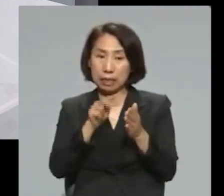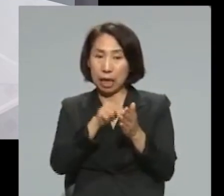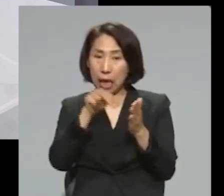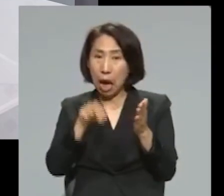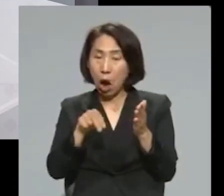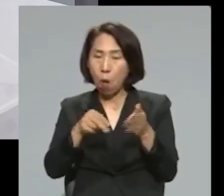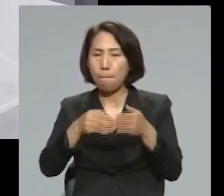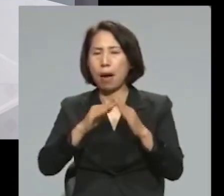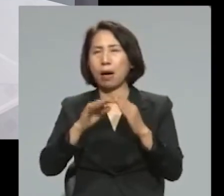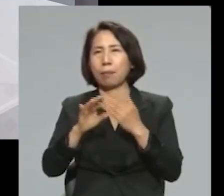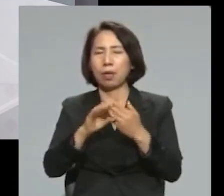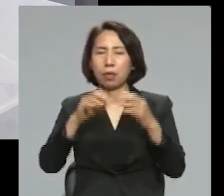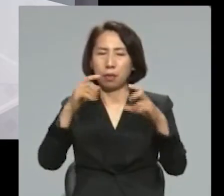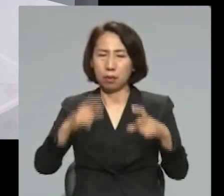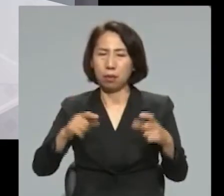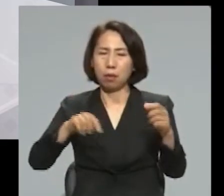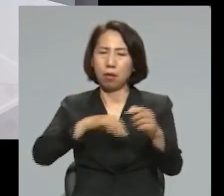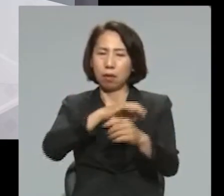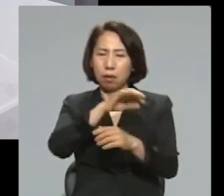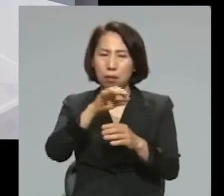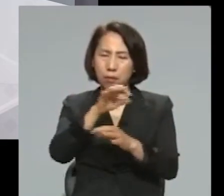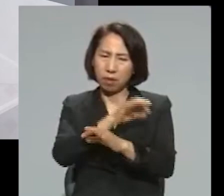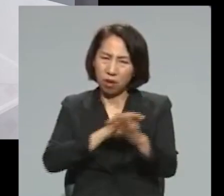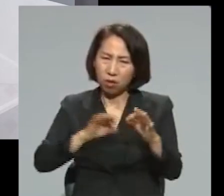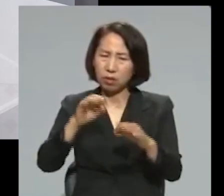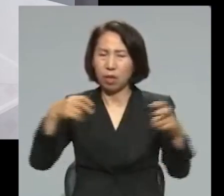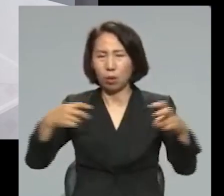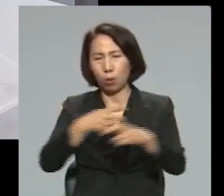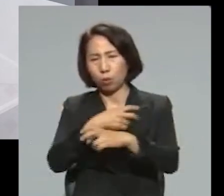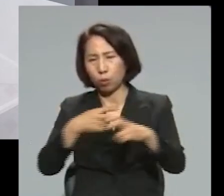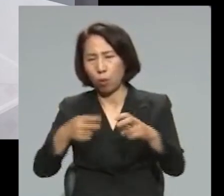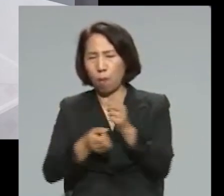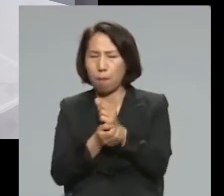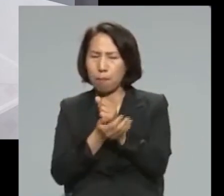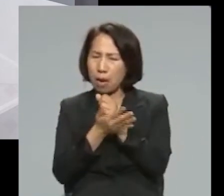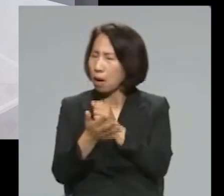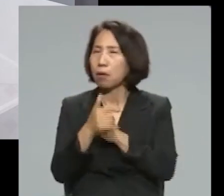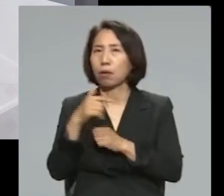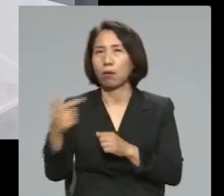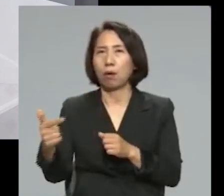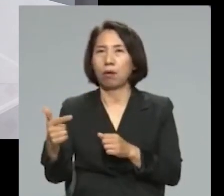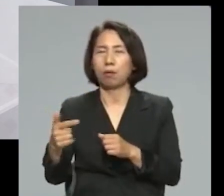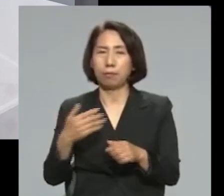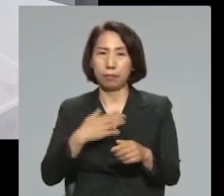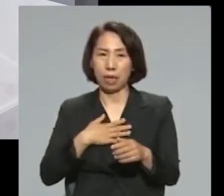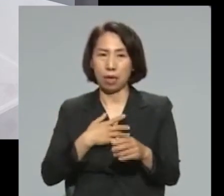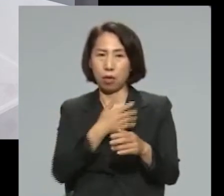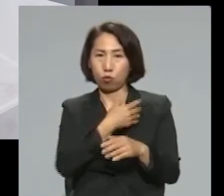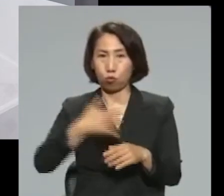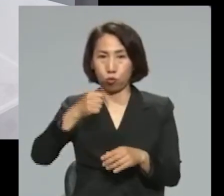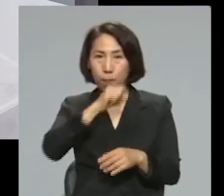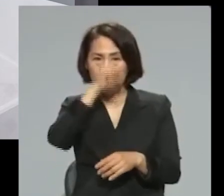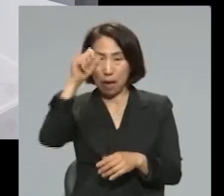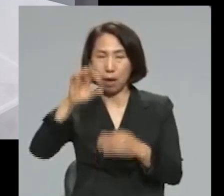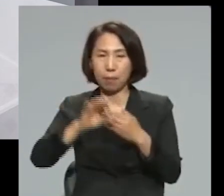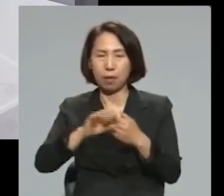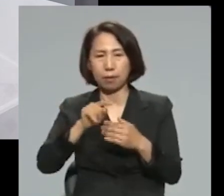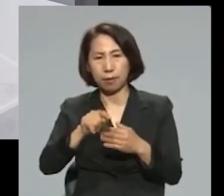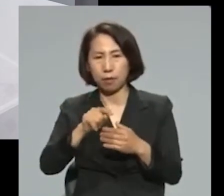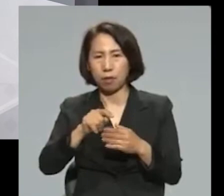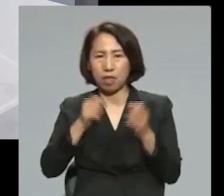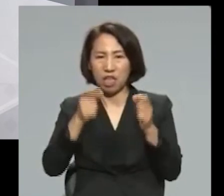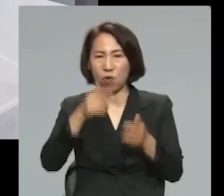경제와 교통에 상당한 파급력을 미칠 것입니다. 제가 군수가 되면 이러한 아픔을